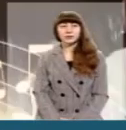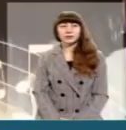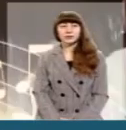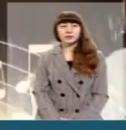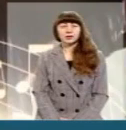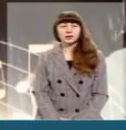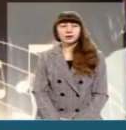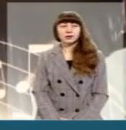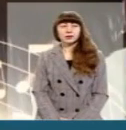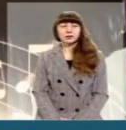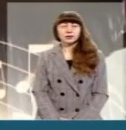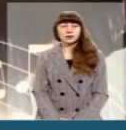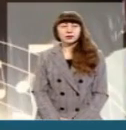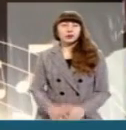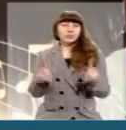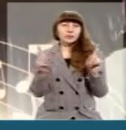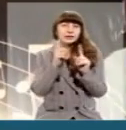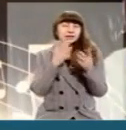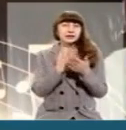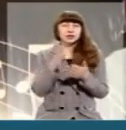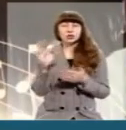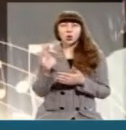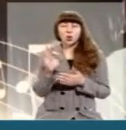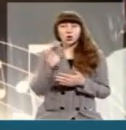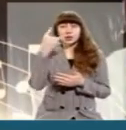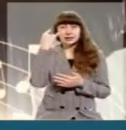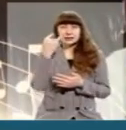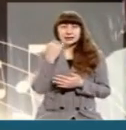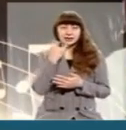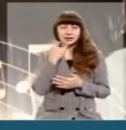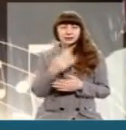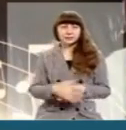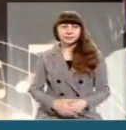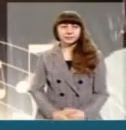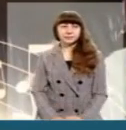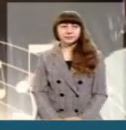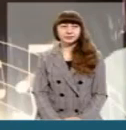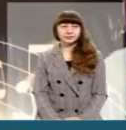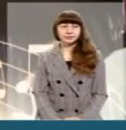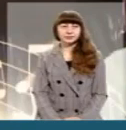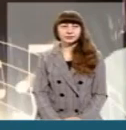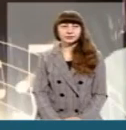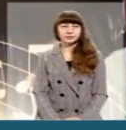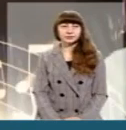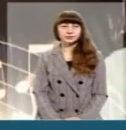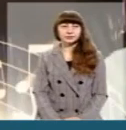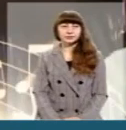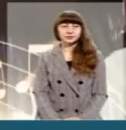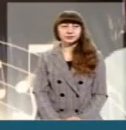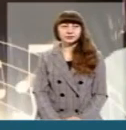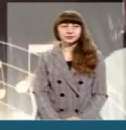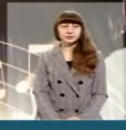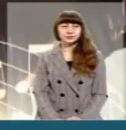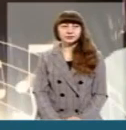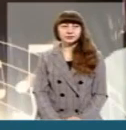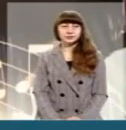келеді. Әр өнерпаздың өзінің тарихында, жалпы болмысында, жүрісінде қалмай халық сұрап жүретін әндер болады. Міне сондай әннің бірі осы «Даланың